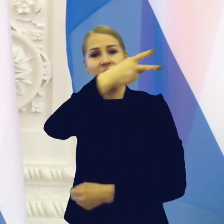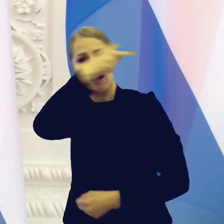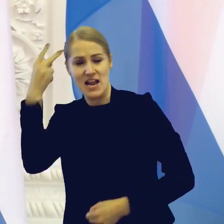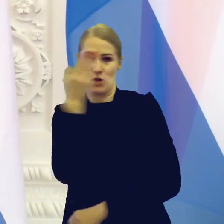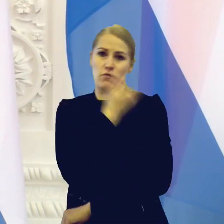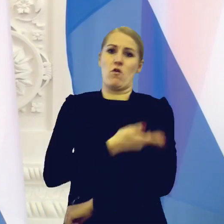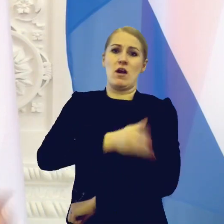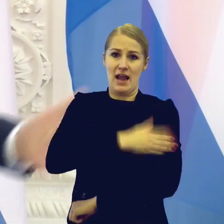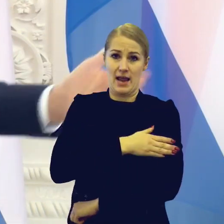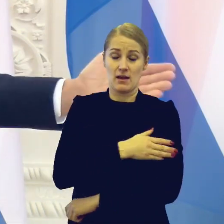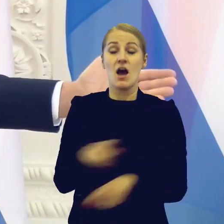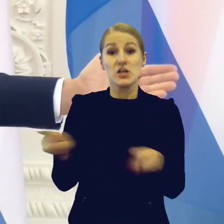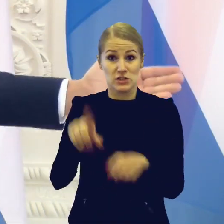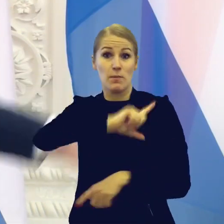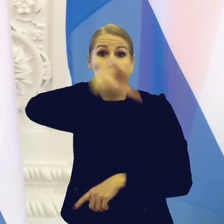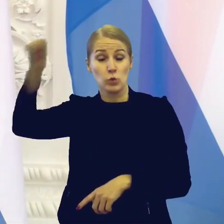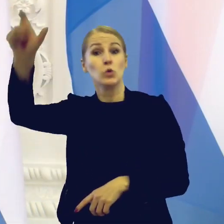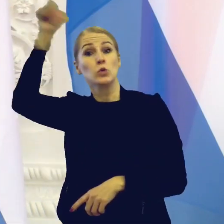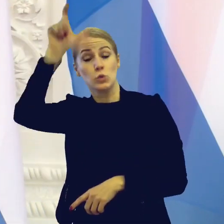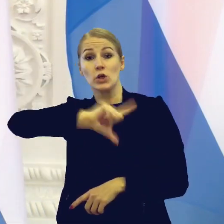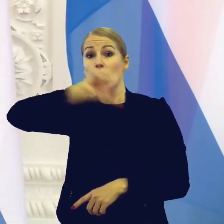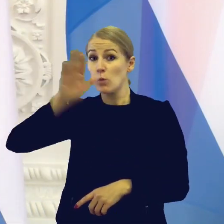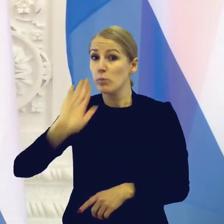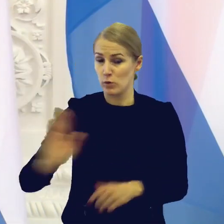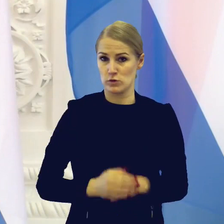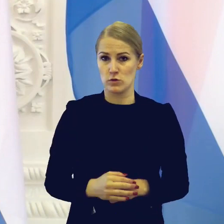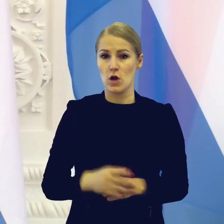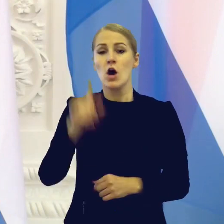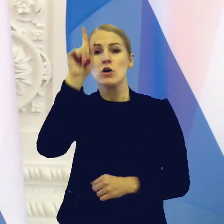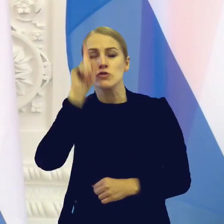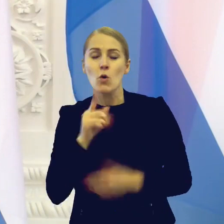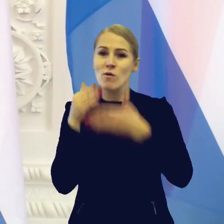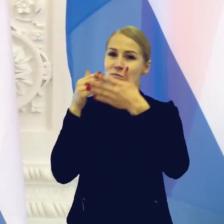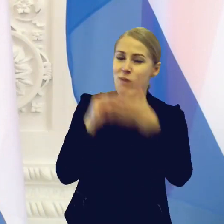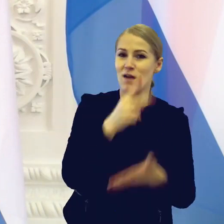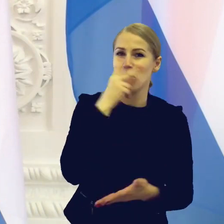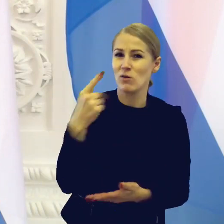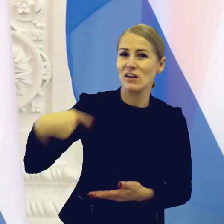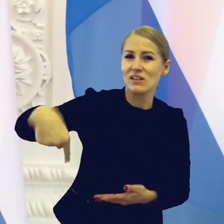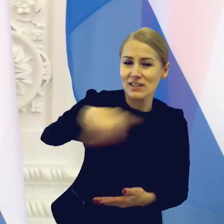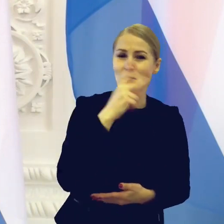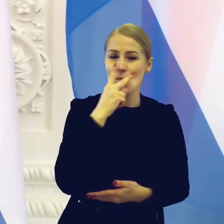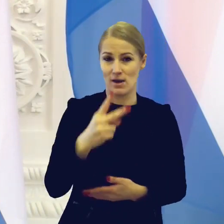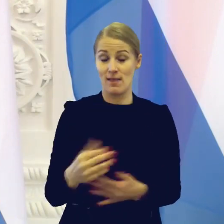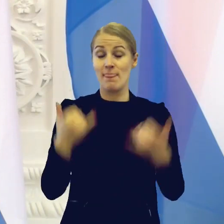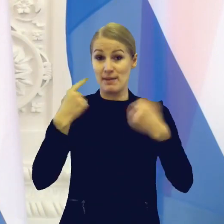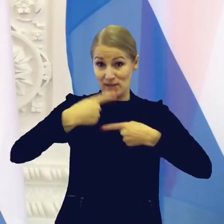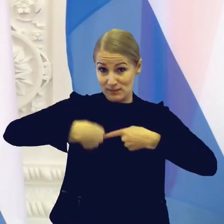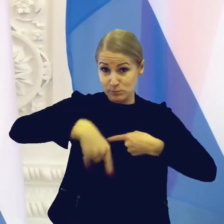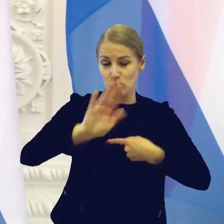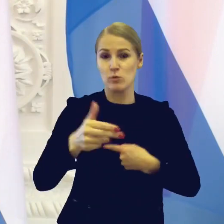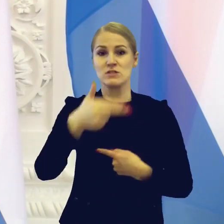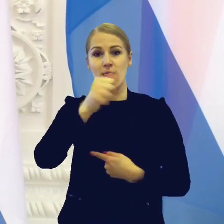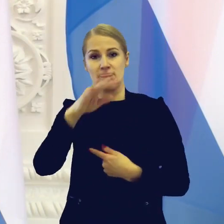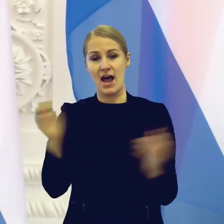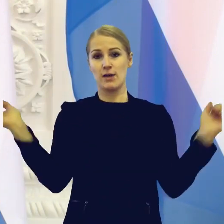Aš taip pat lankysiuosi ir Turkijoje ir stengsiuosi parodyti tą Niderlandų paramą. Taip pat netrukus Europos tarybos posėdėje ir NATO